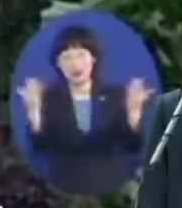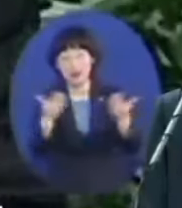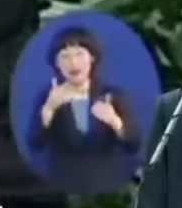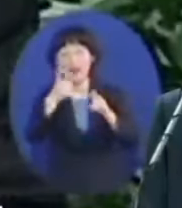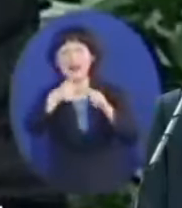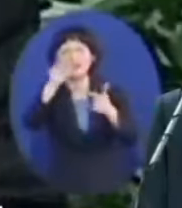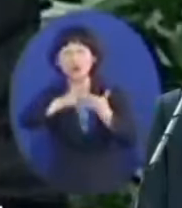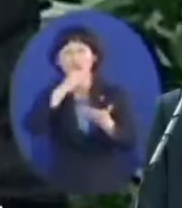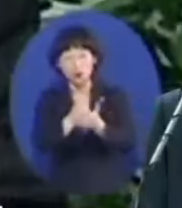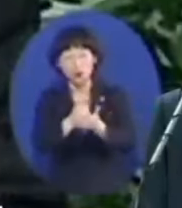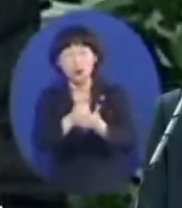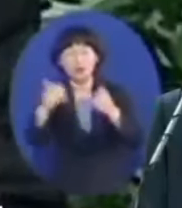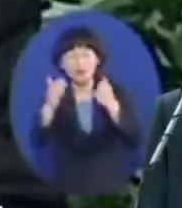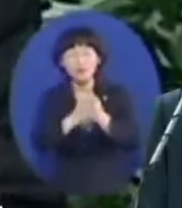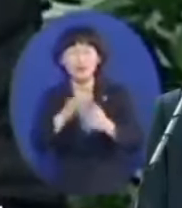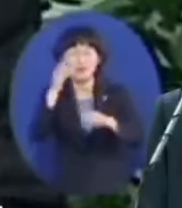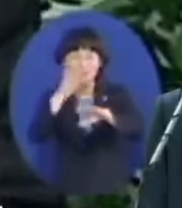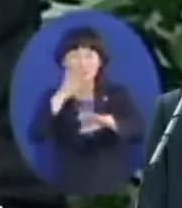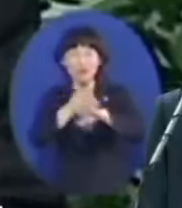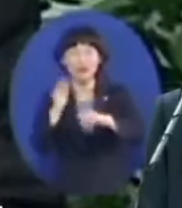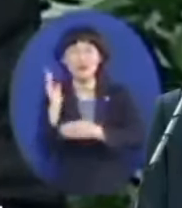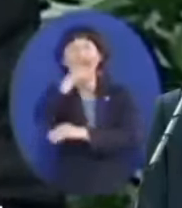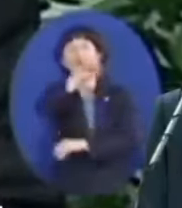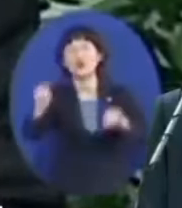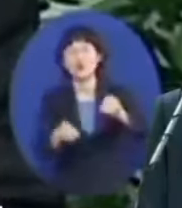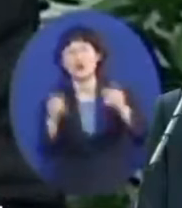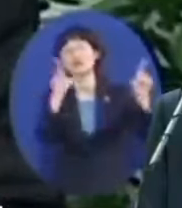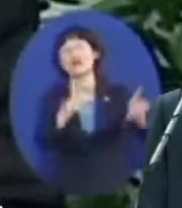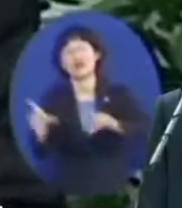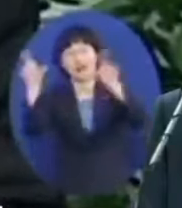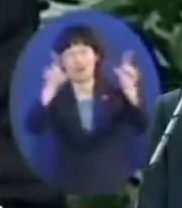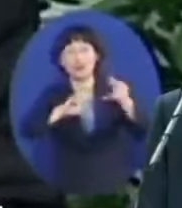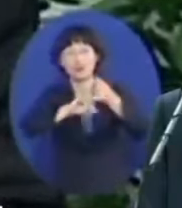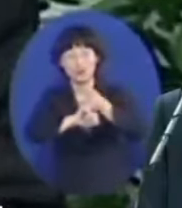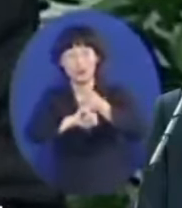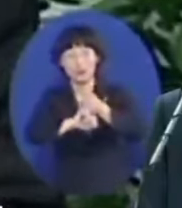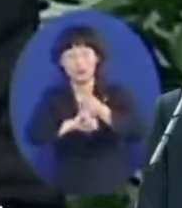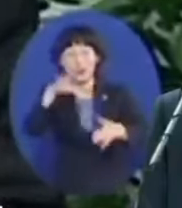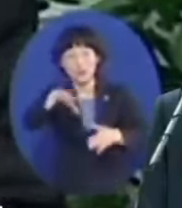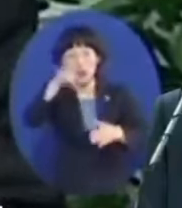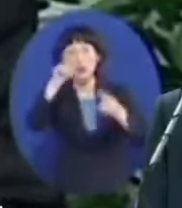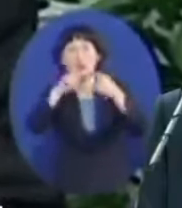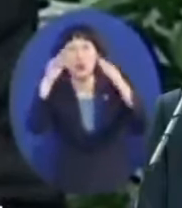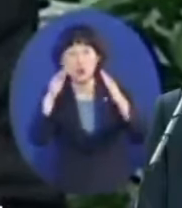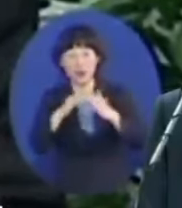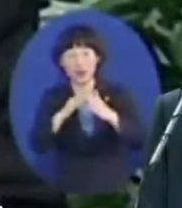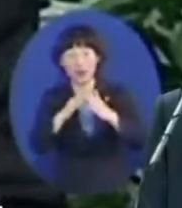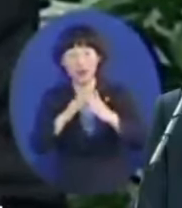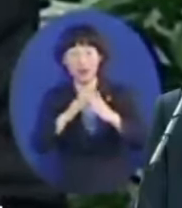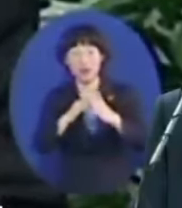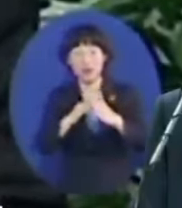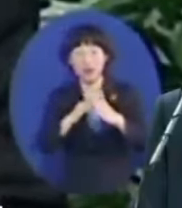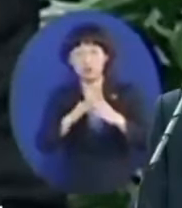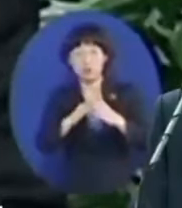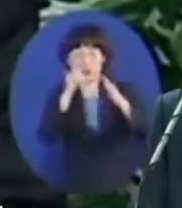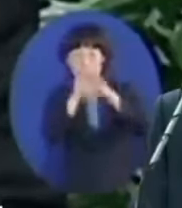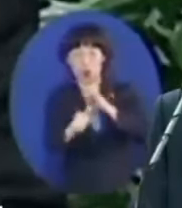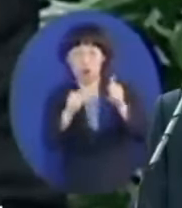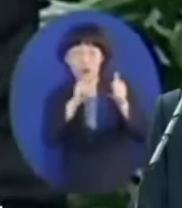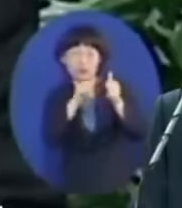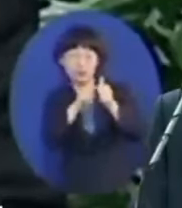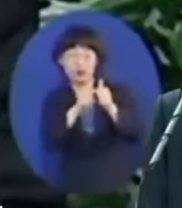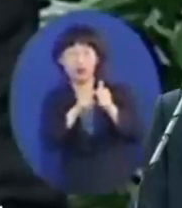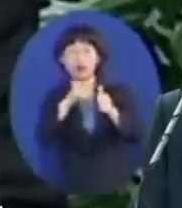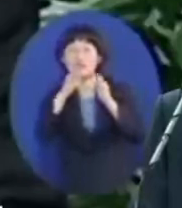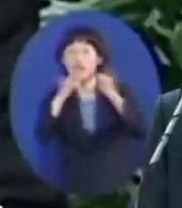하나님께 감사하며 영광을 돌리며 살아야 되는 것입니다. 초대교회의 교부였던 크리소스돔은 사람에게는 근본적인